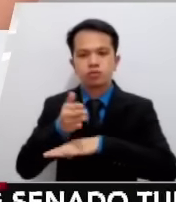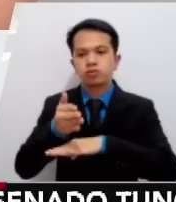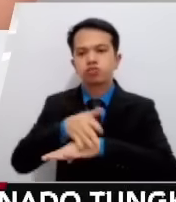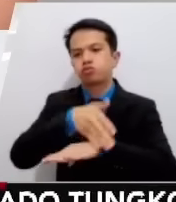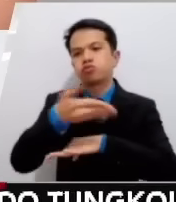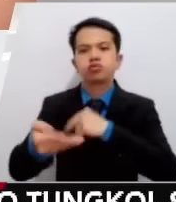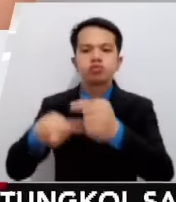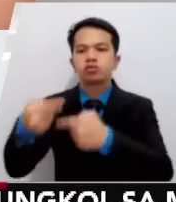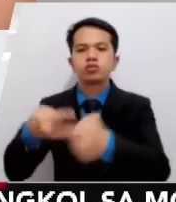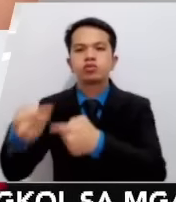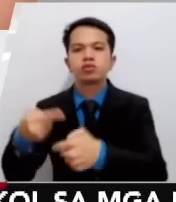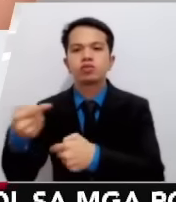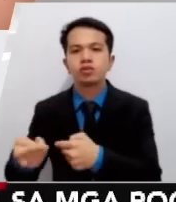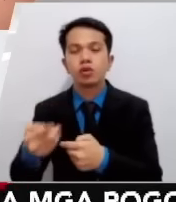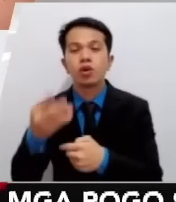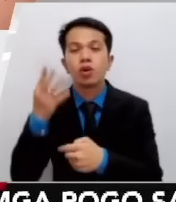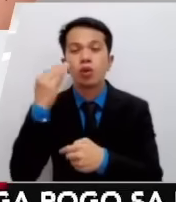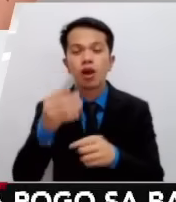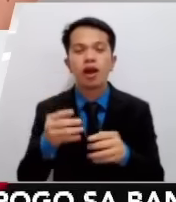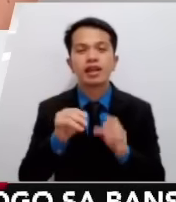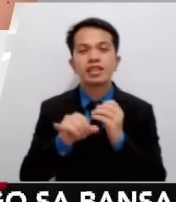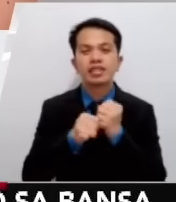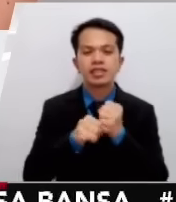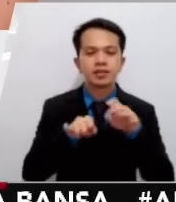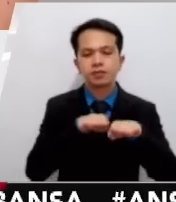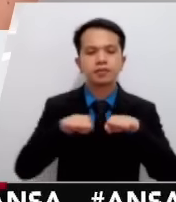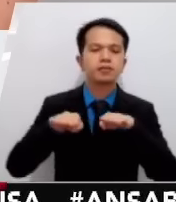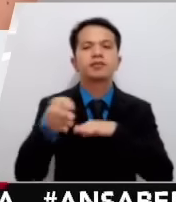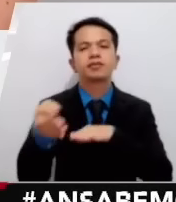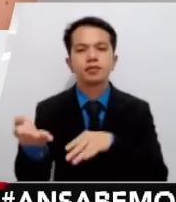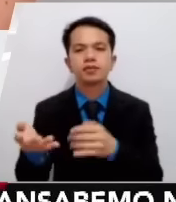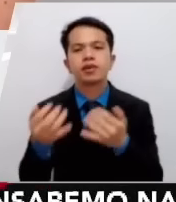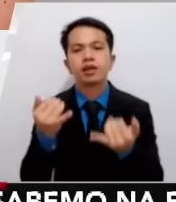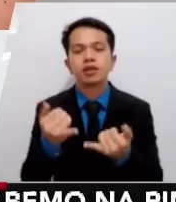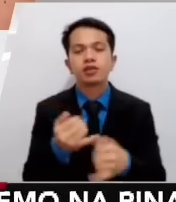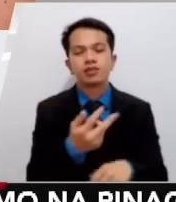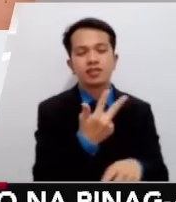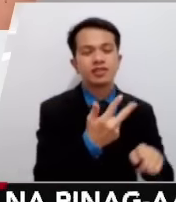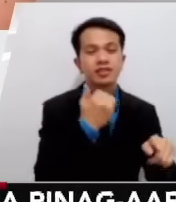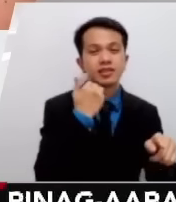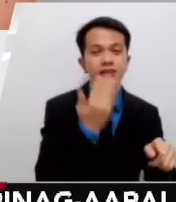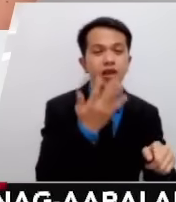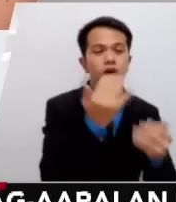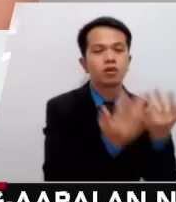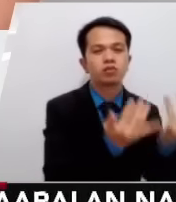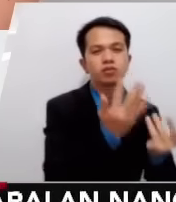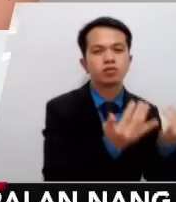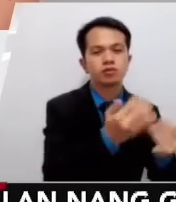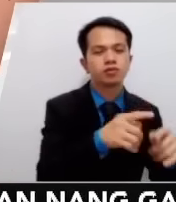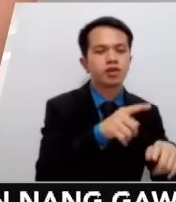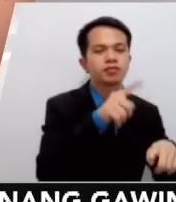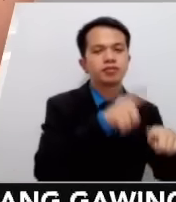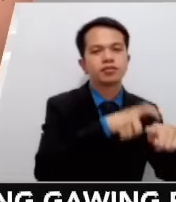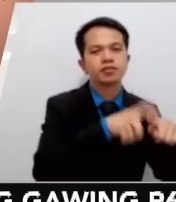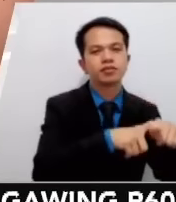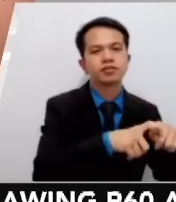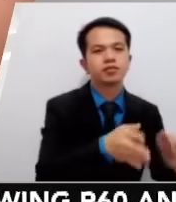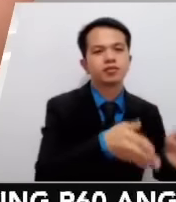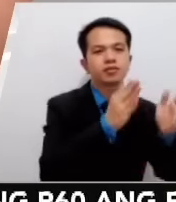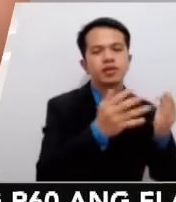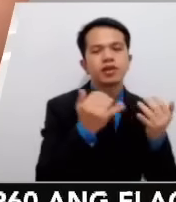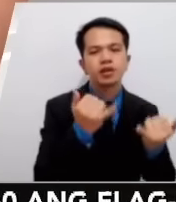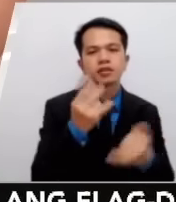ng pampasaherong jeep. Sa Hulusulu naman, tatlo ang patay matapos masunog ang inuupahan nilang gusali. Ang mainit na balita hatid ni